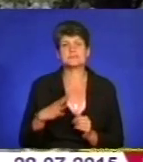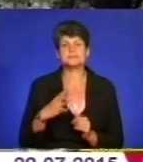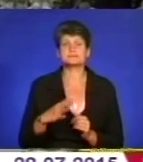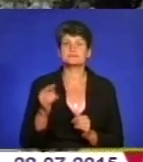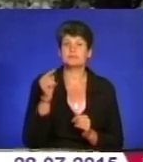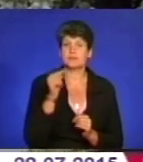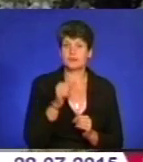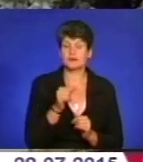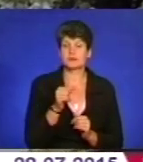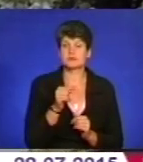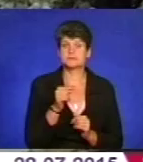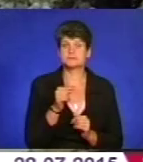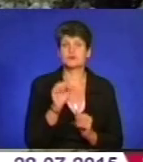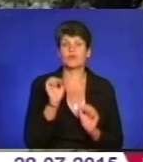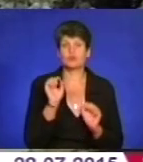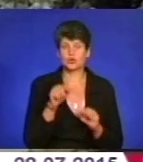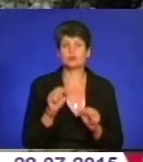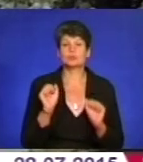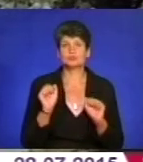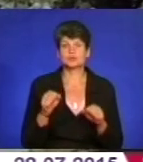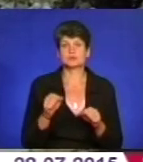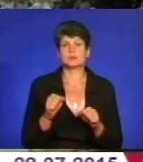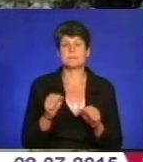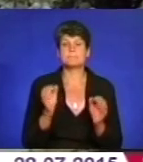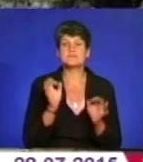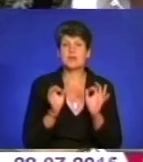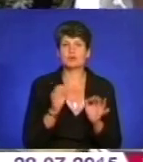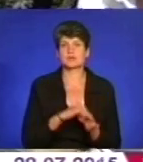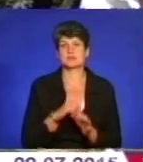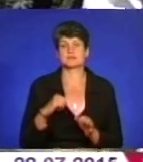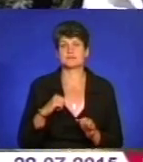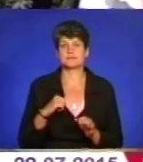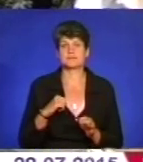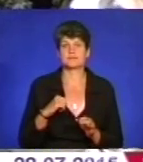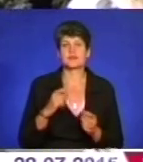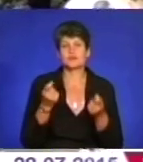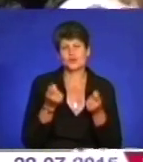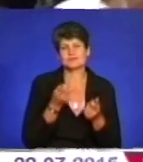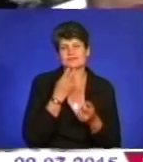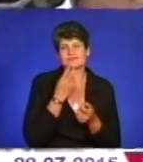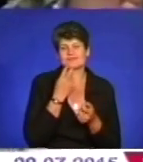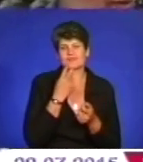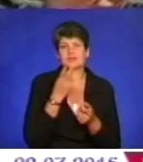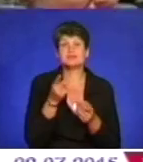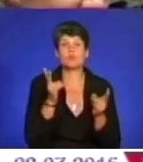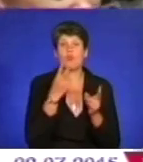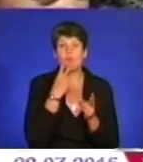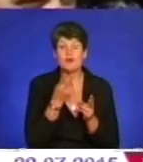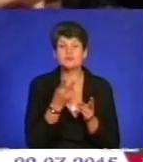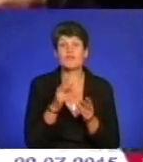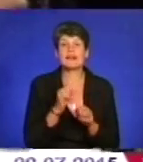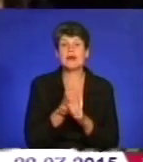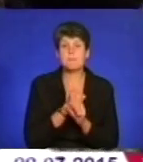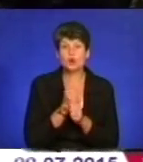тоді воно відбувається природно, само собою. Трохи підсміювалися, бо десь побачимо в лабораторії, як